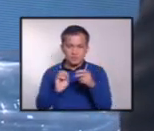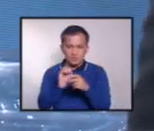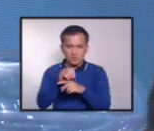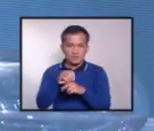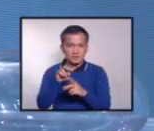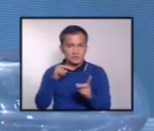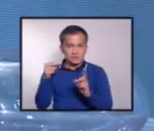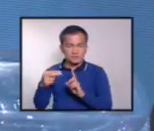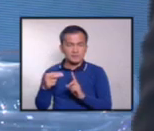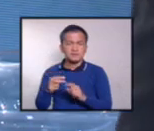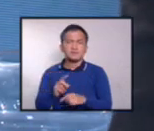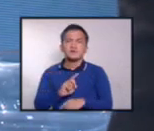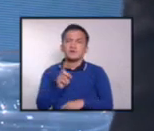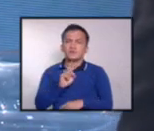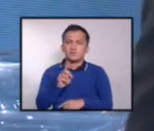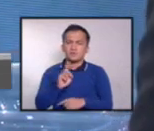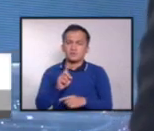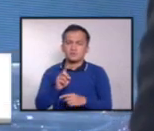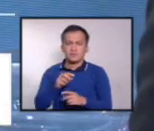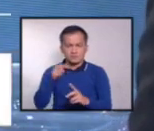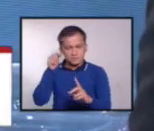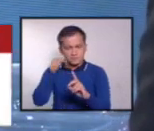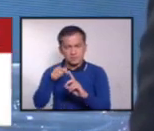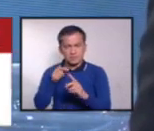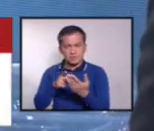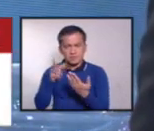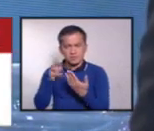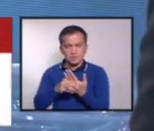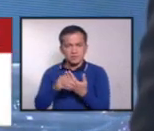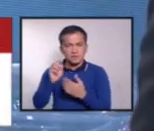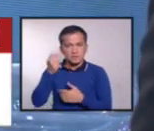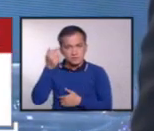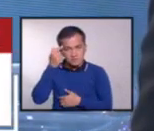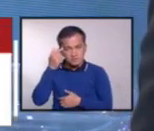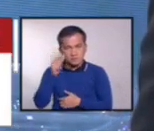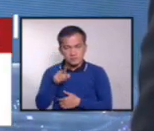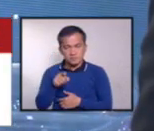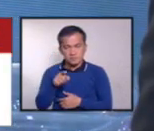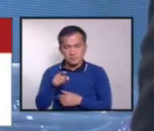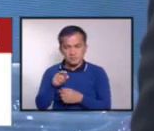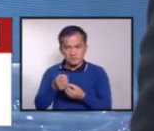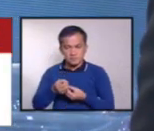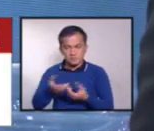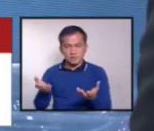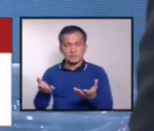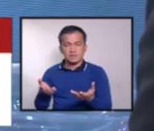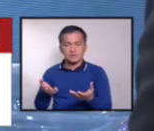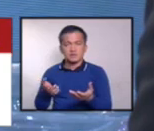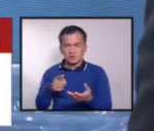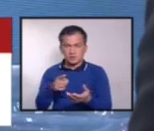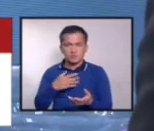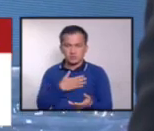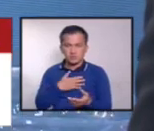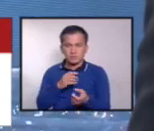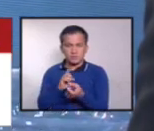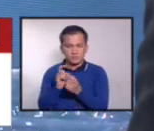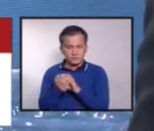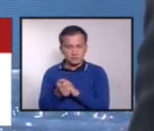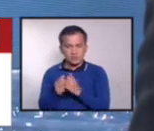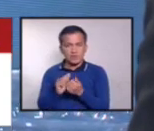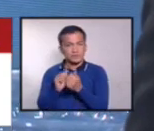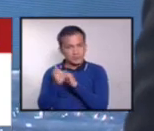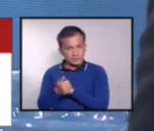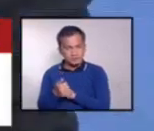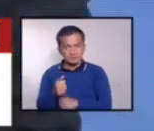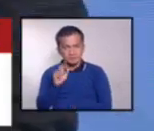oversight. Ano ang partikular na programa ng gobyerno na ipinatupad na gusto mong baguhin o